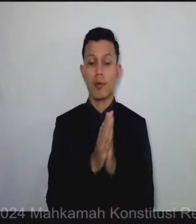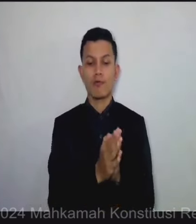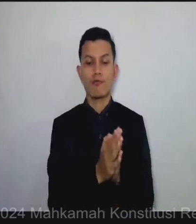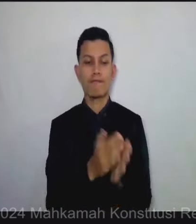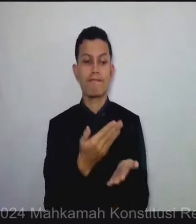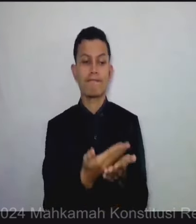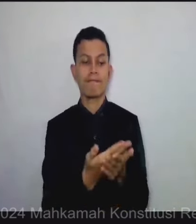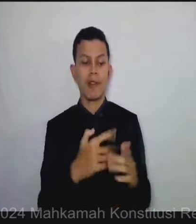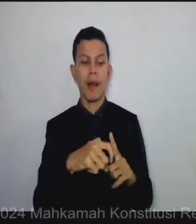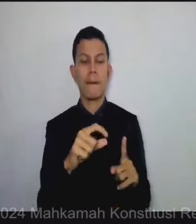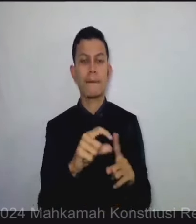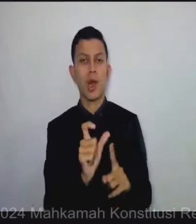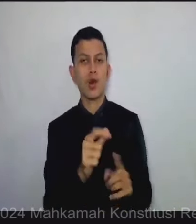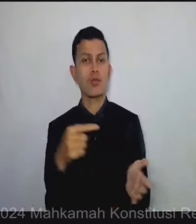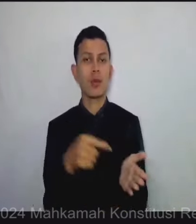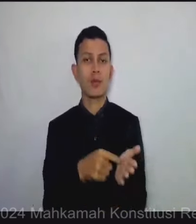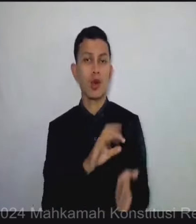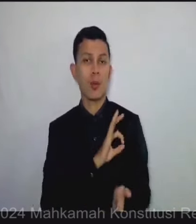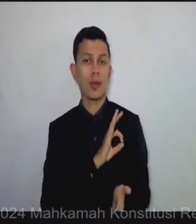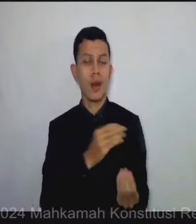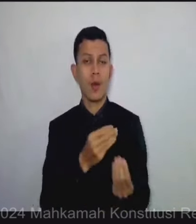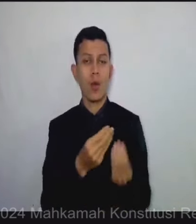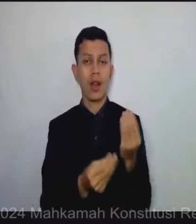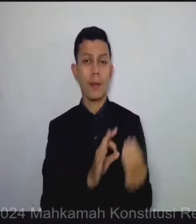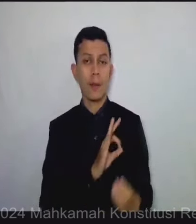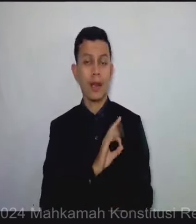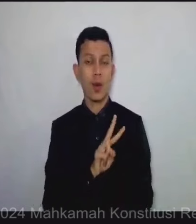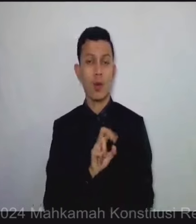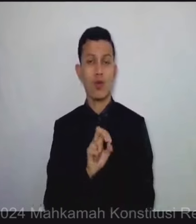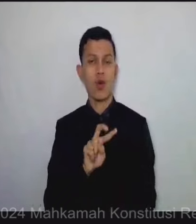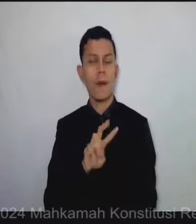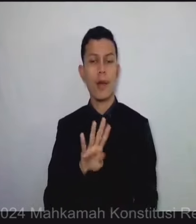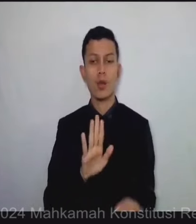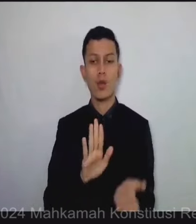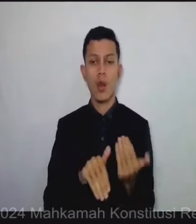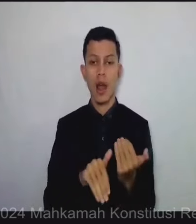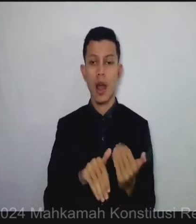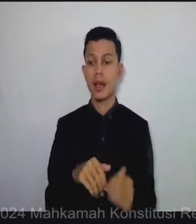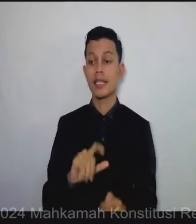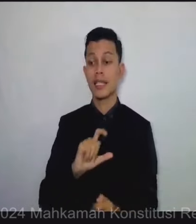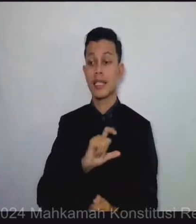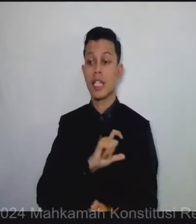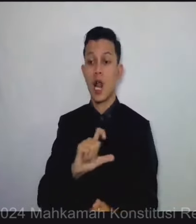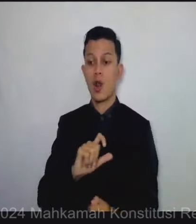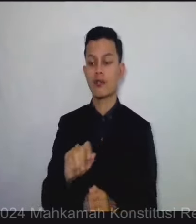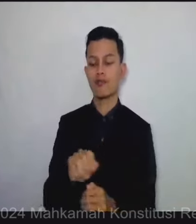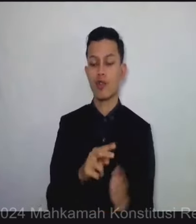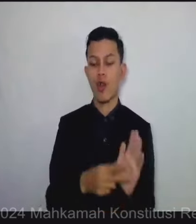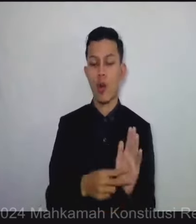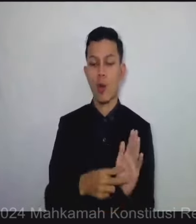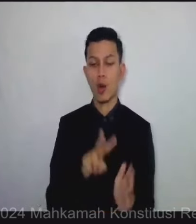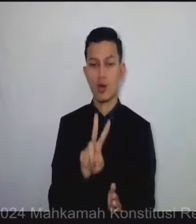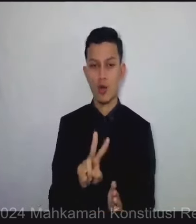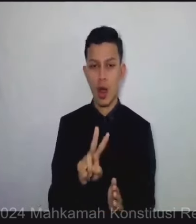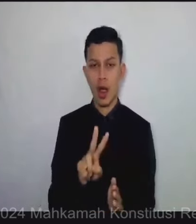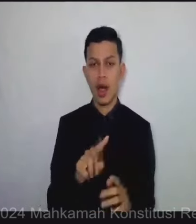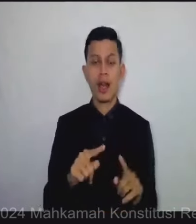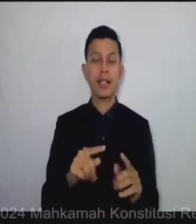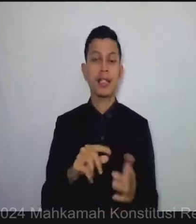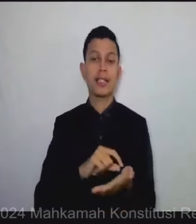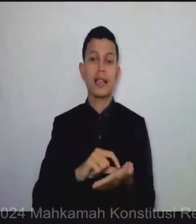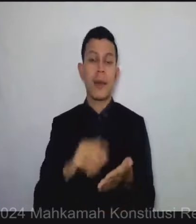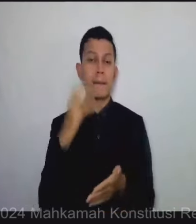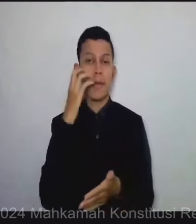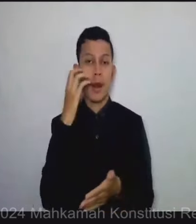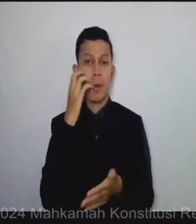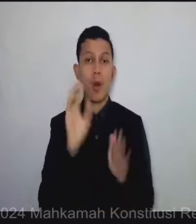pemungutan suara ulang Pemilu presiden dan wakil presiden tahun 2024 dengan diikuti oleh calon Presiden nomor urut 2 atas nama H Prabowo Subianto